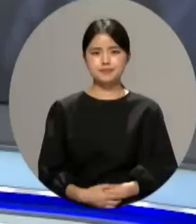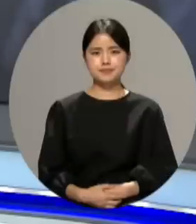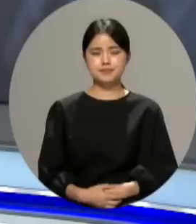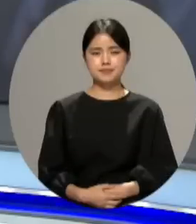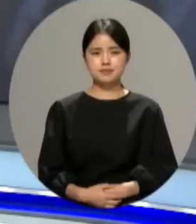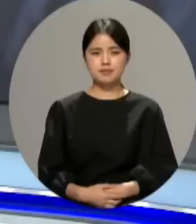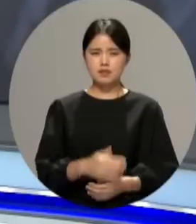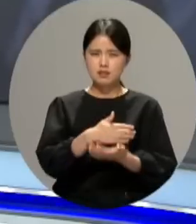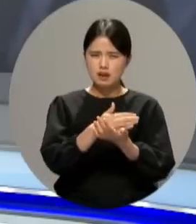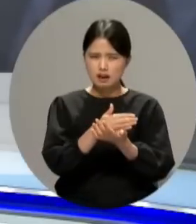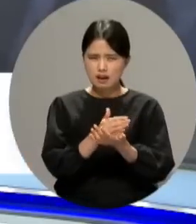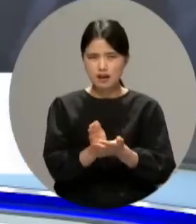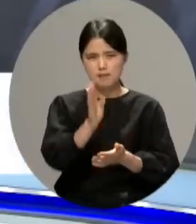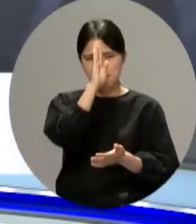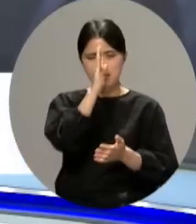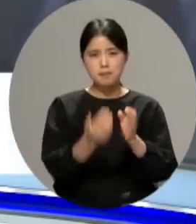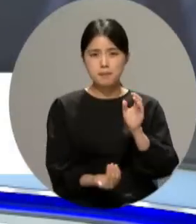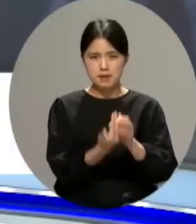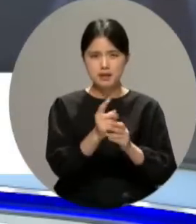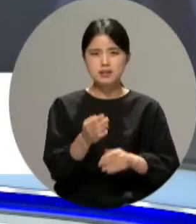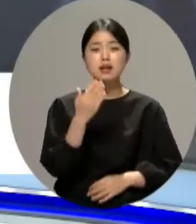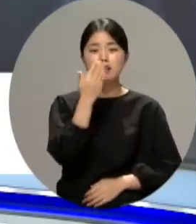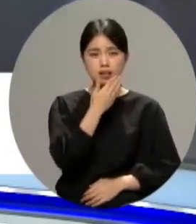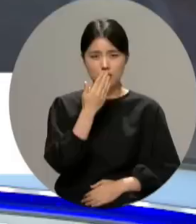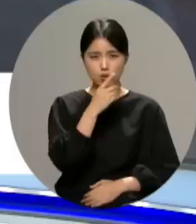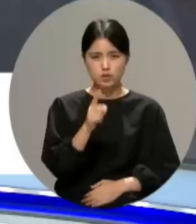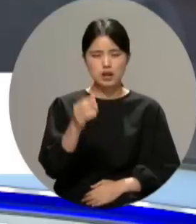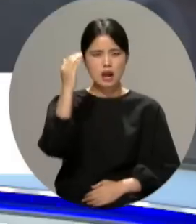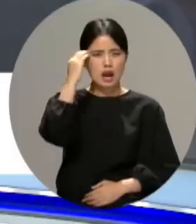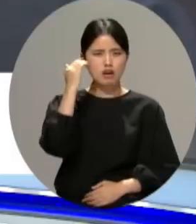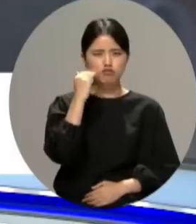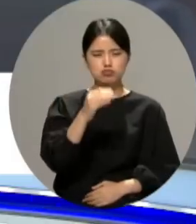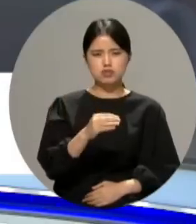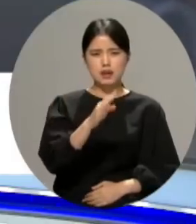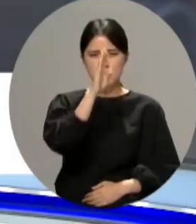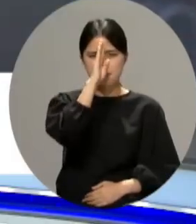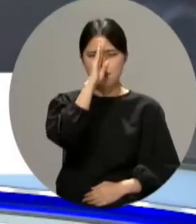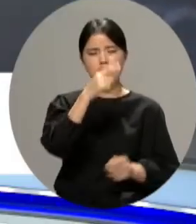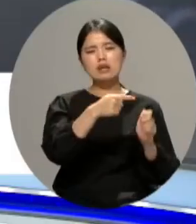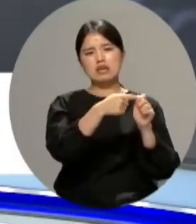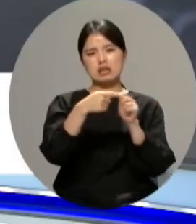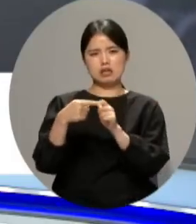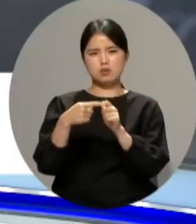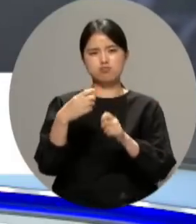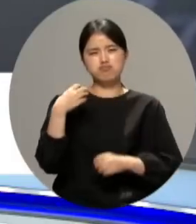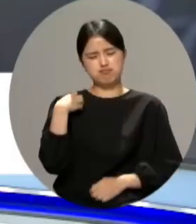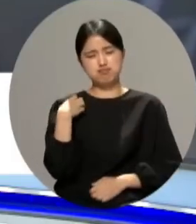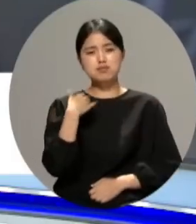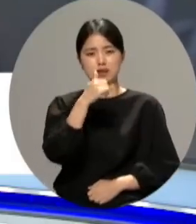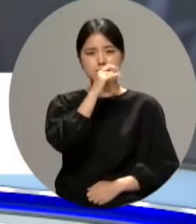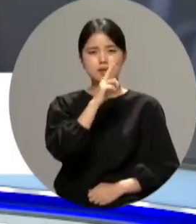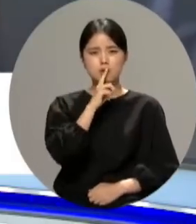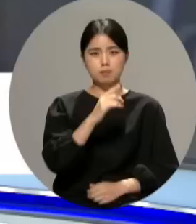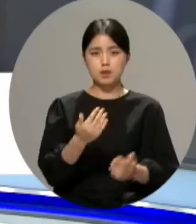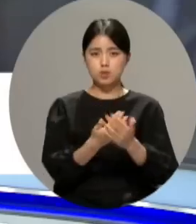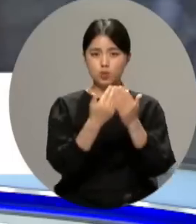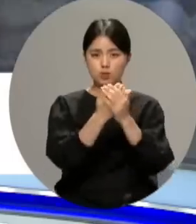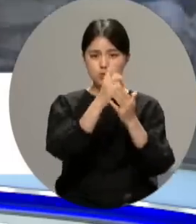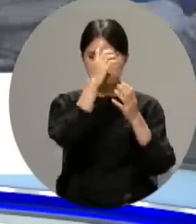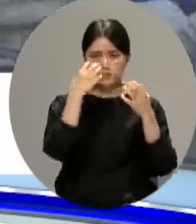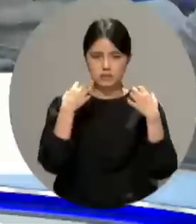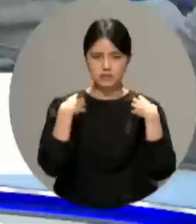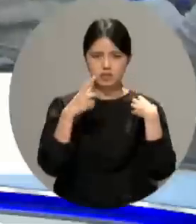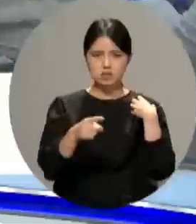다양한 합병증을 유발하는 당뇨는 한국인을 질병 부담 1위를 차지 하는 질환인데요 농촌진흥청의